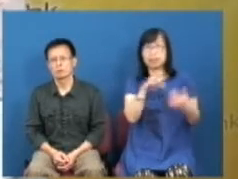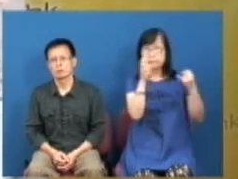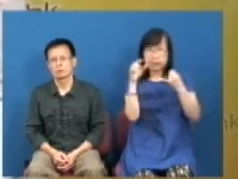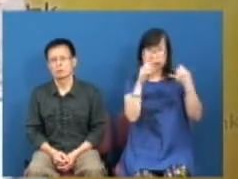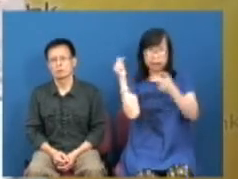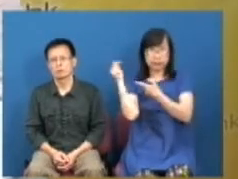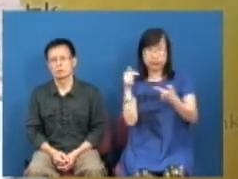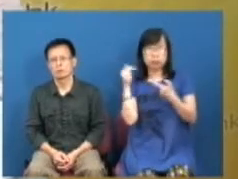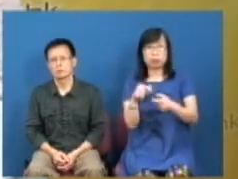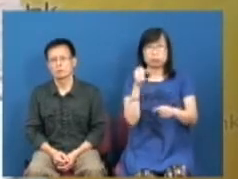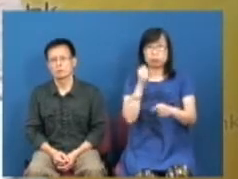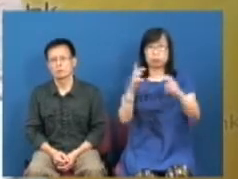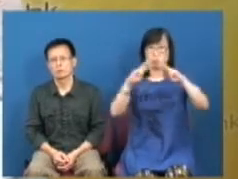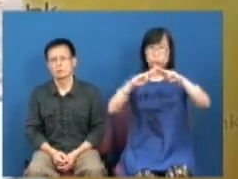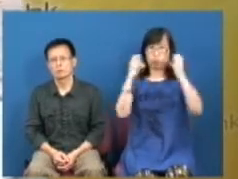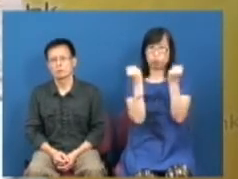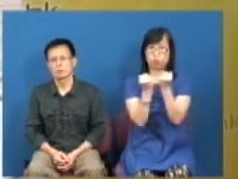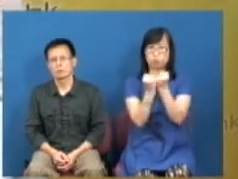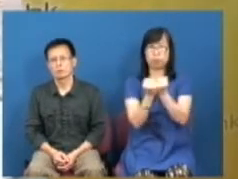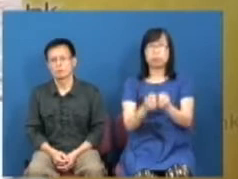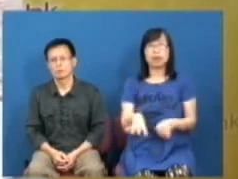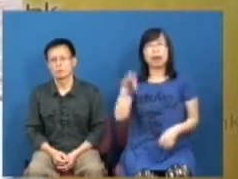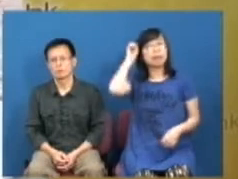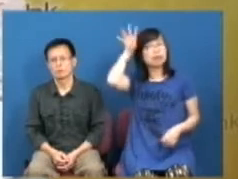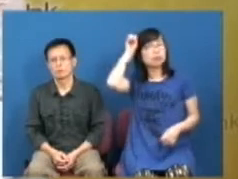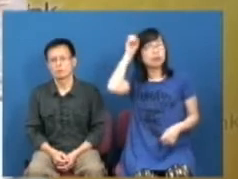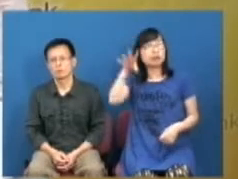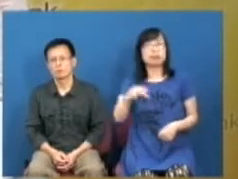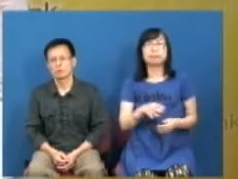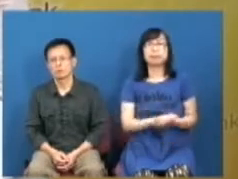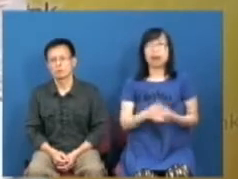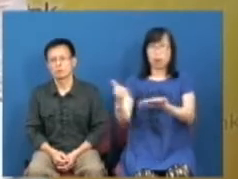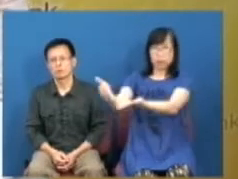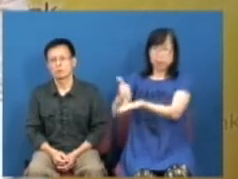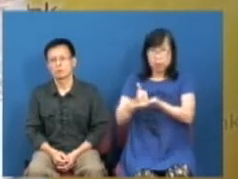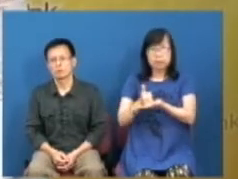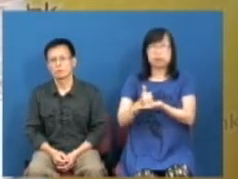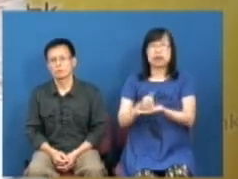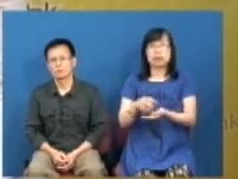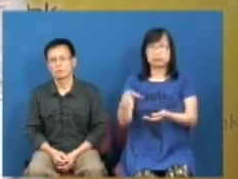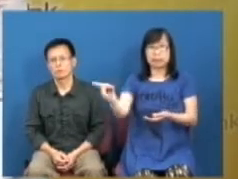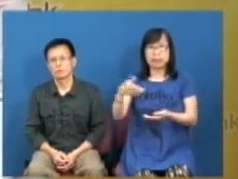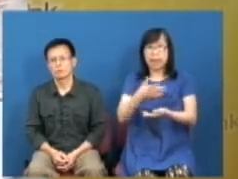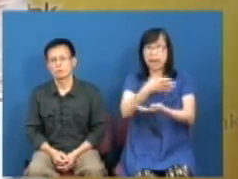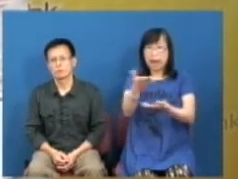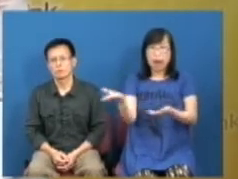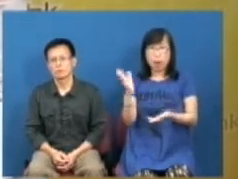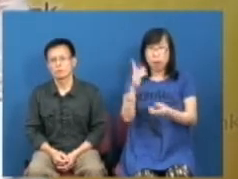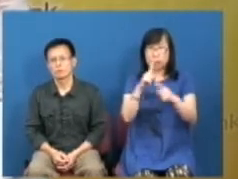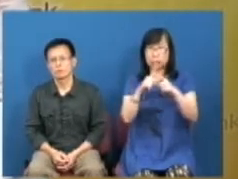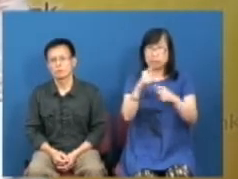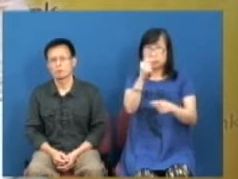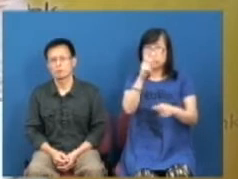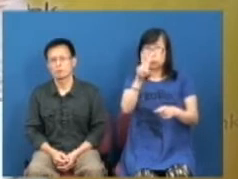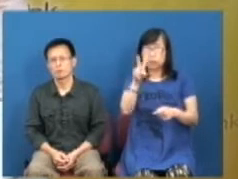個工作坊咧，就是、關於即係傳媒創意產業。咁啊，我都有請啊我哋RTV 嘅。總監啊，